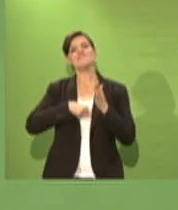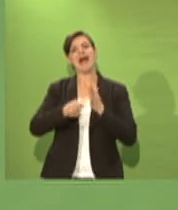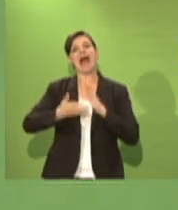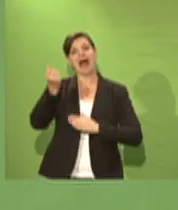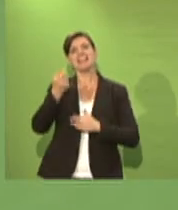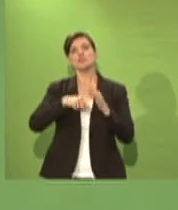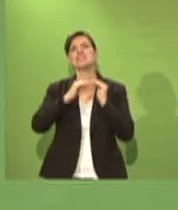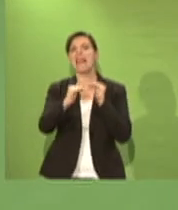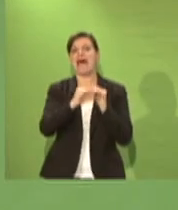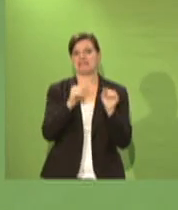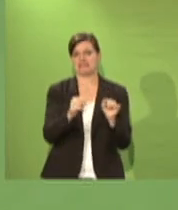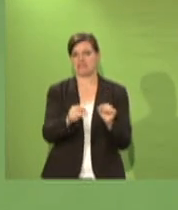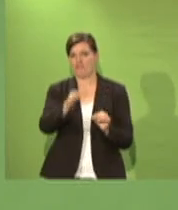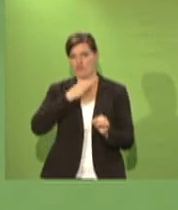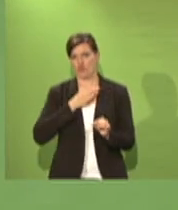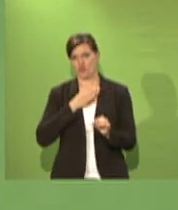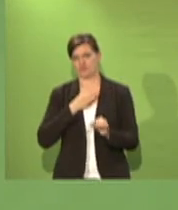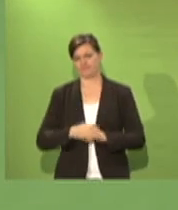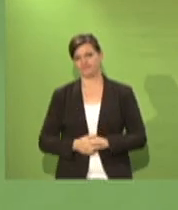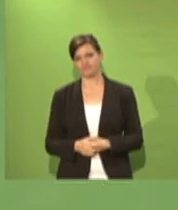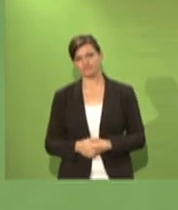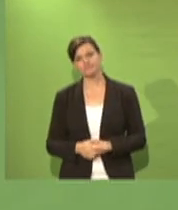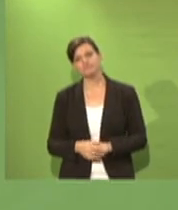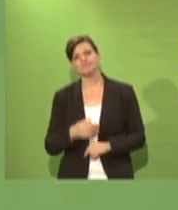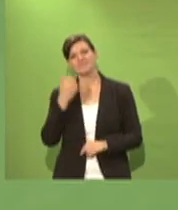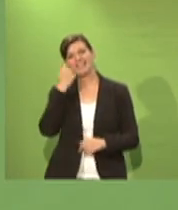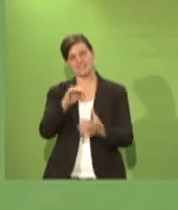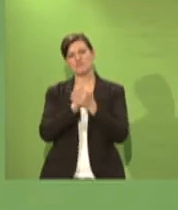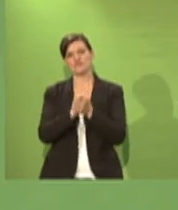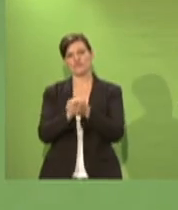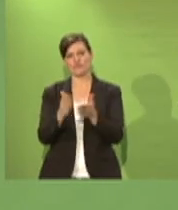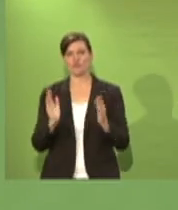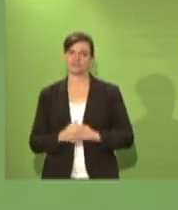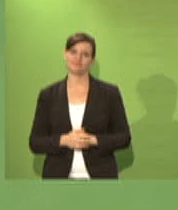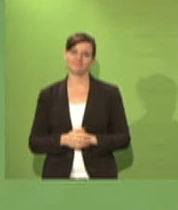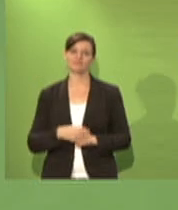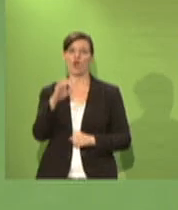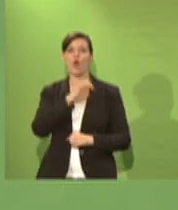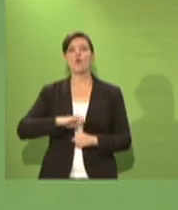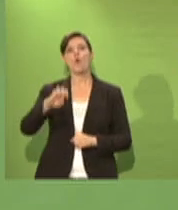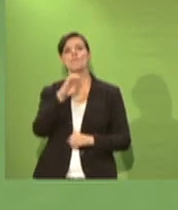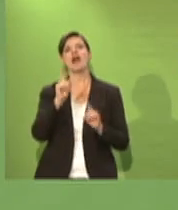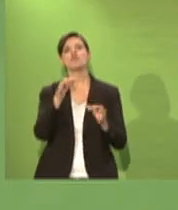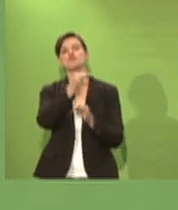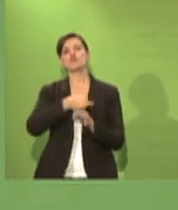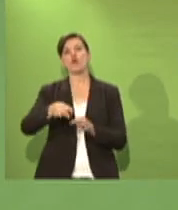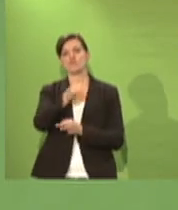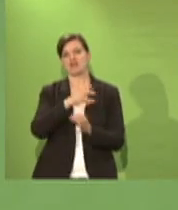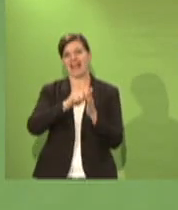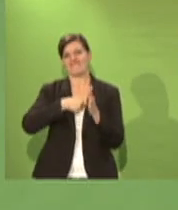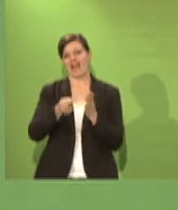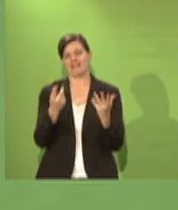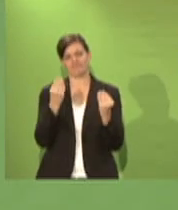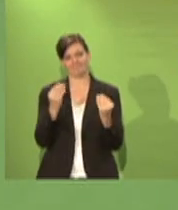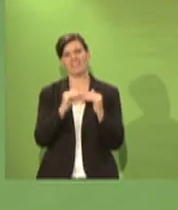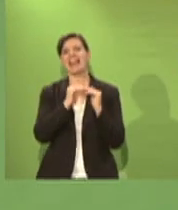das Land. Liebe Freundinnen und Freunde, bei den Europa- und Kommunalwahlen haben wir im ländlichen Raum